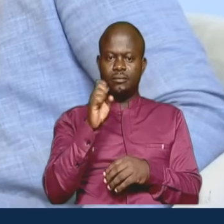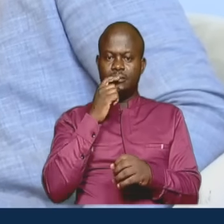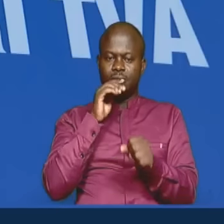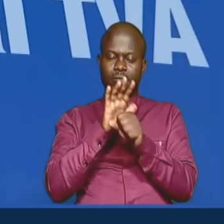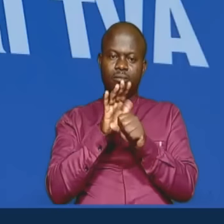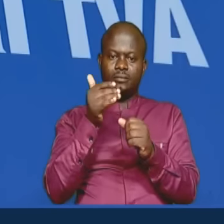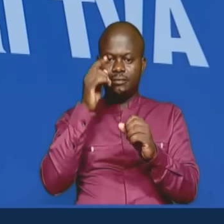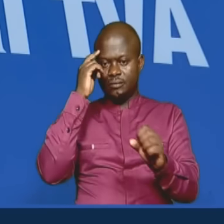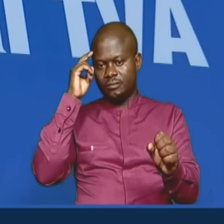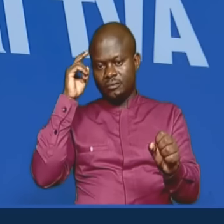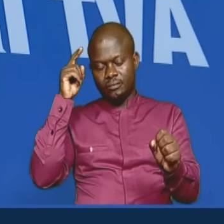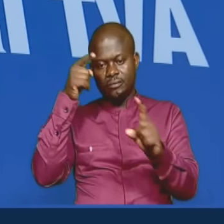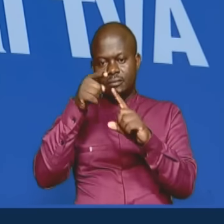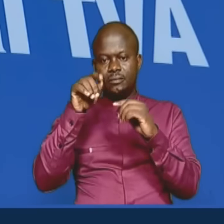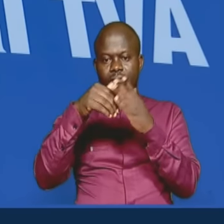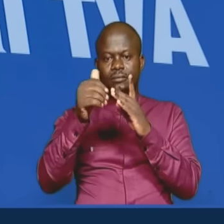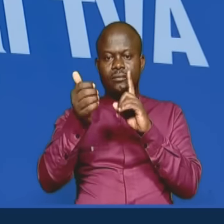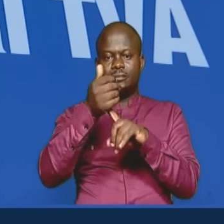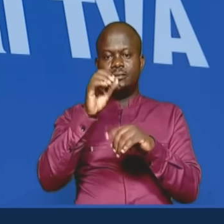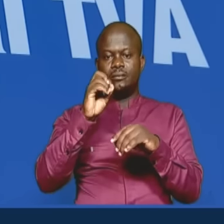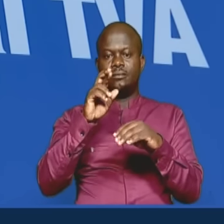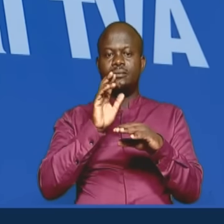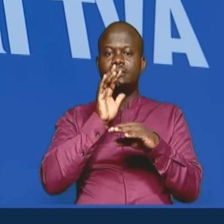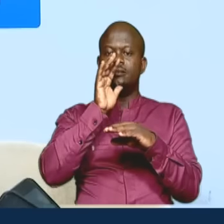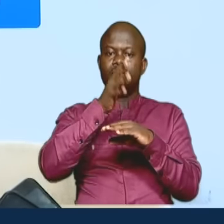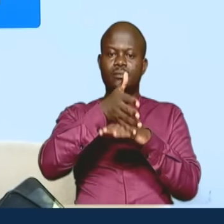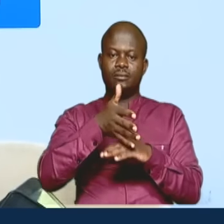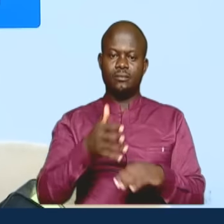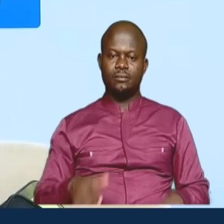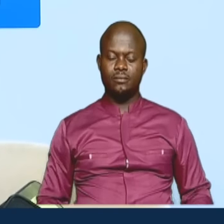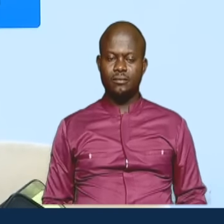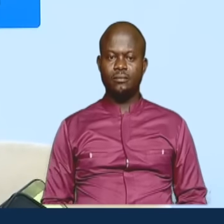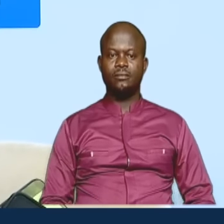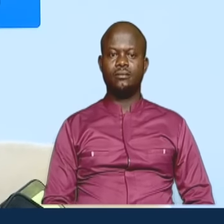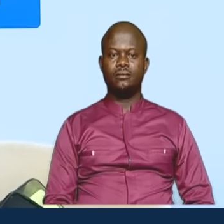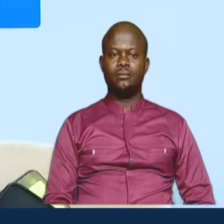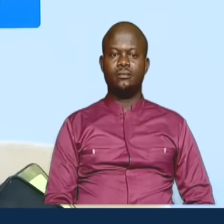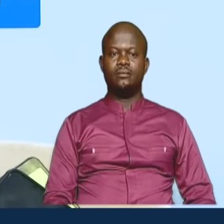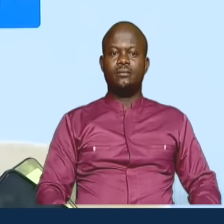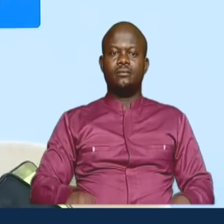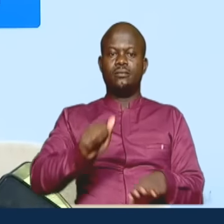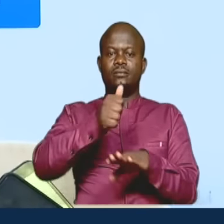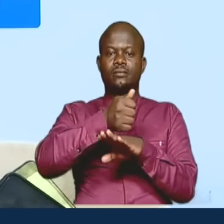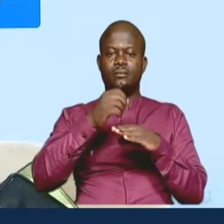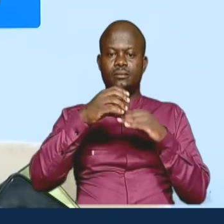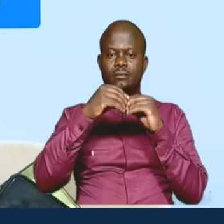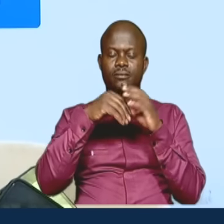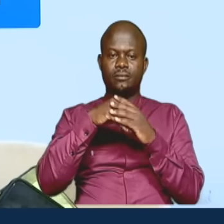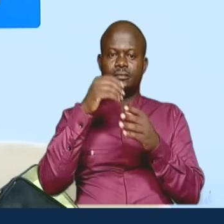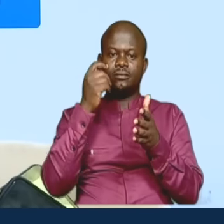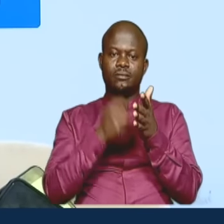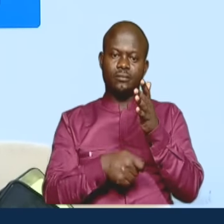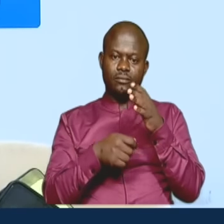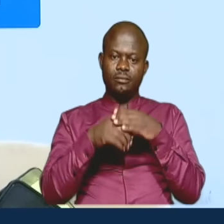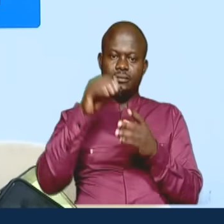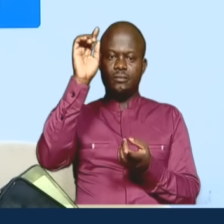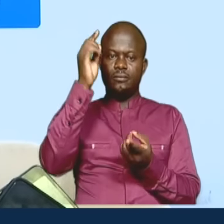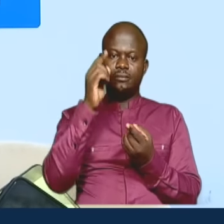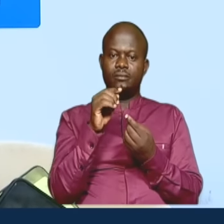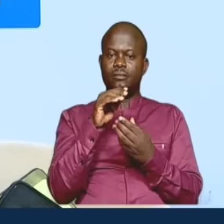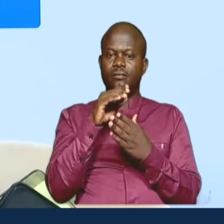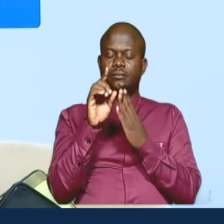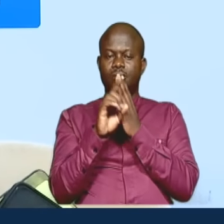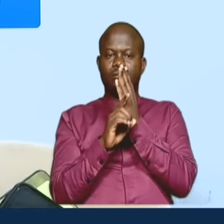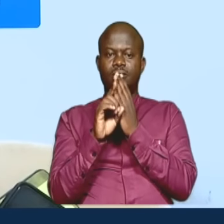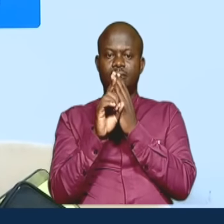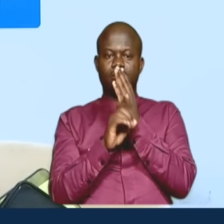intego bihaye bazayigeraho cyangwa bakanayirenza hagiye hashyirwaho abakomiseri bo mu misoro bagabana uturere